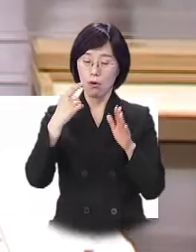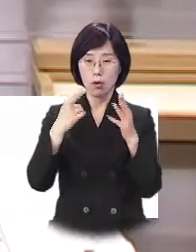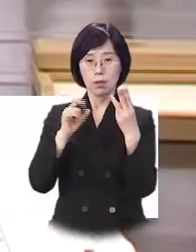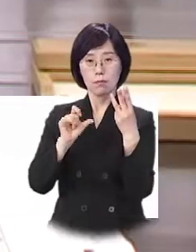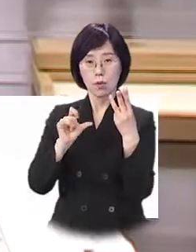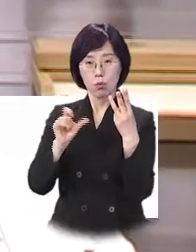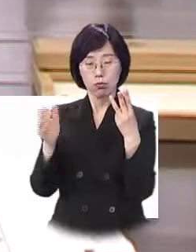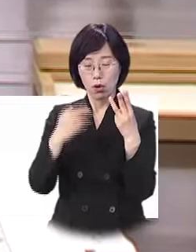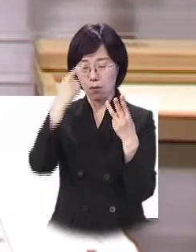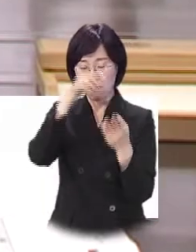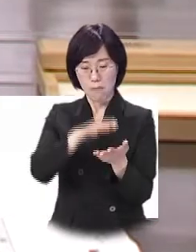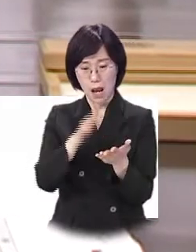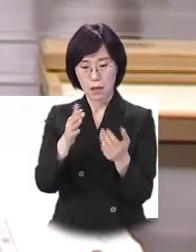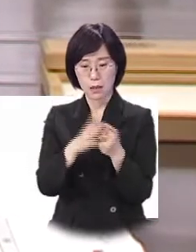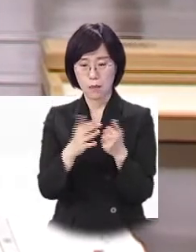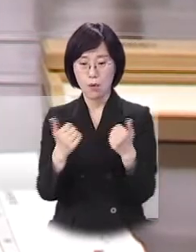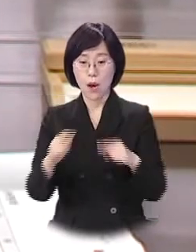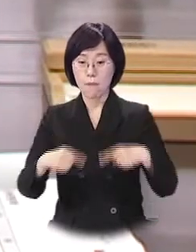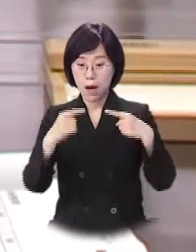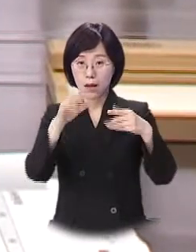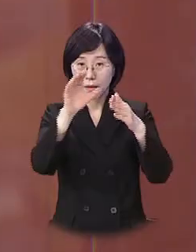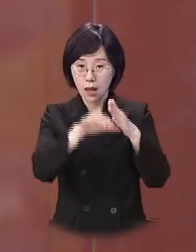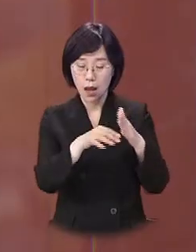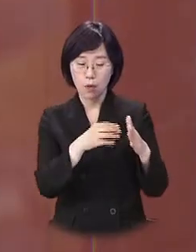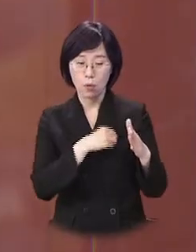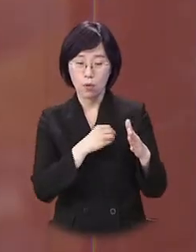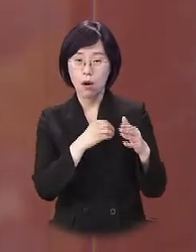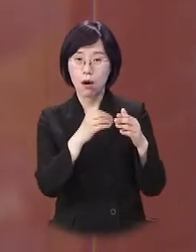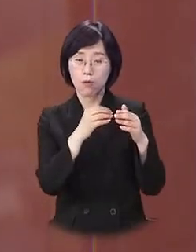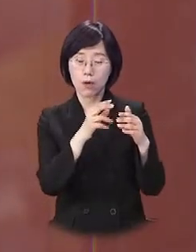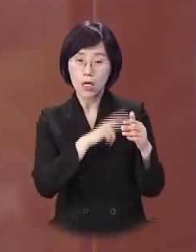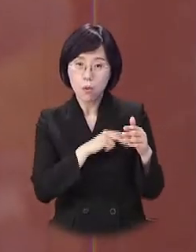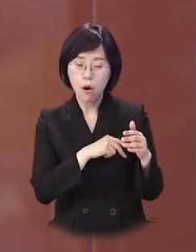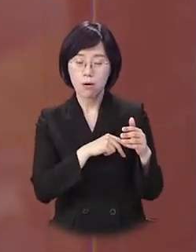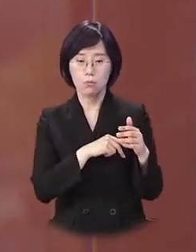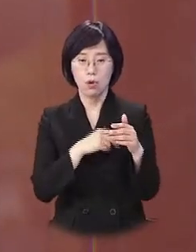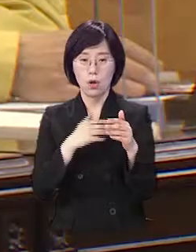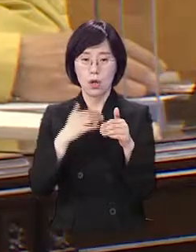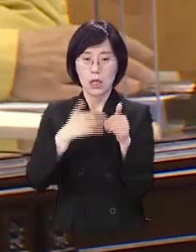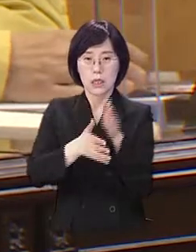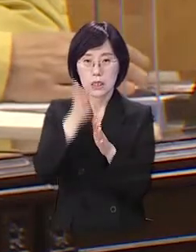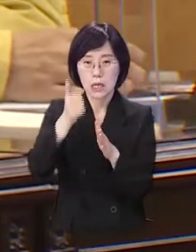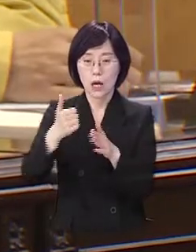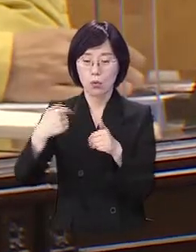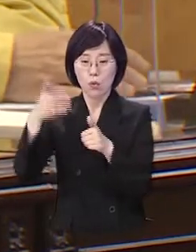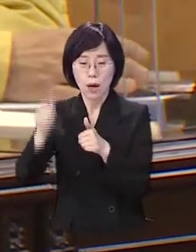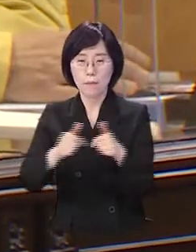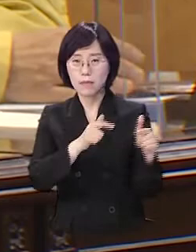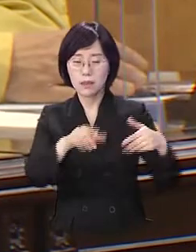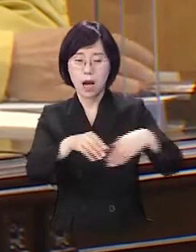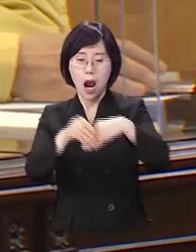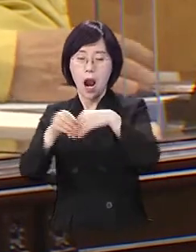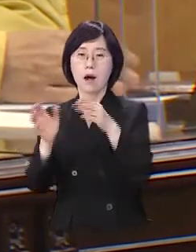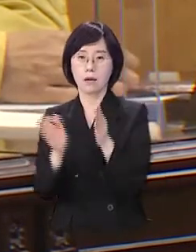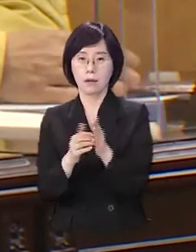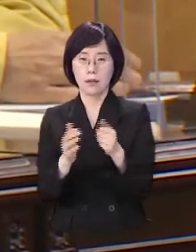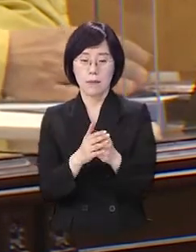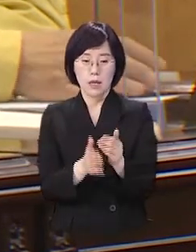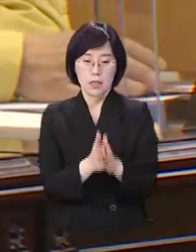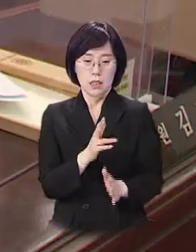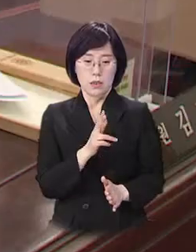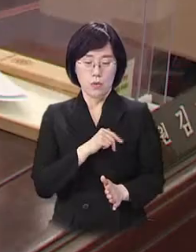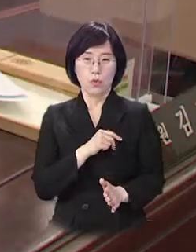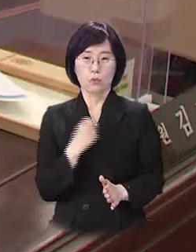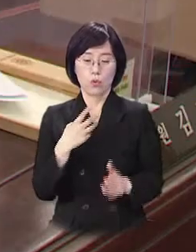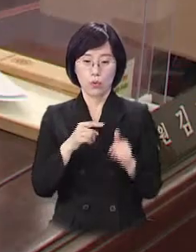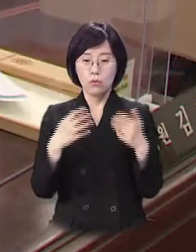나타났고 본회의에 출석한 동료 의원과 권영진 시장, 강은희 교육감 등과 악수를 나눴습니다. 이에 따라 시의원은 물론